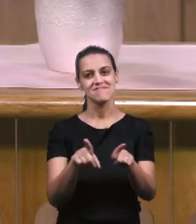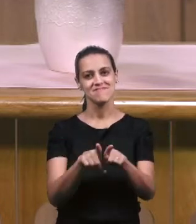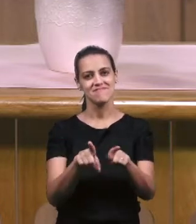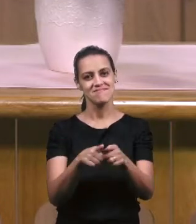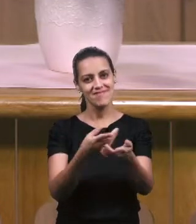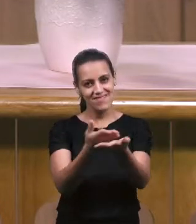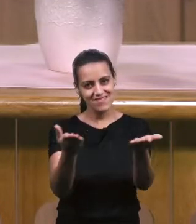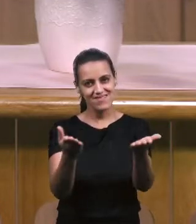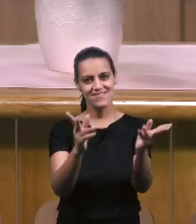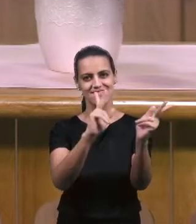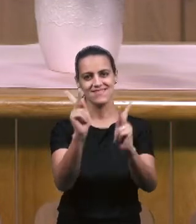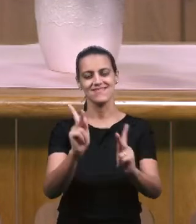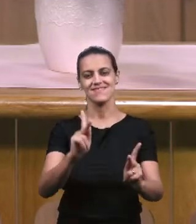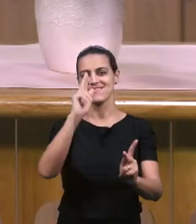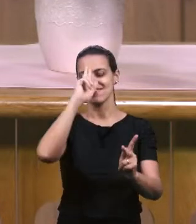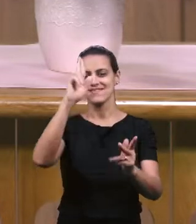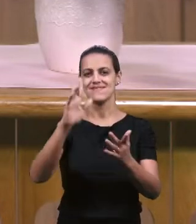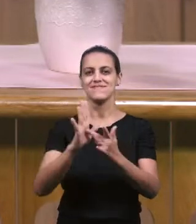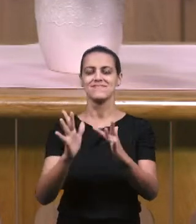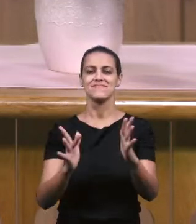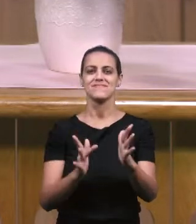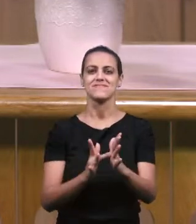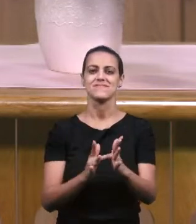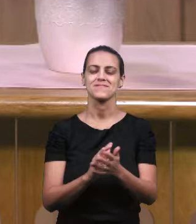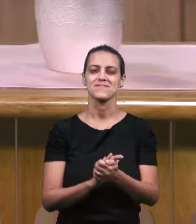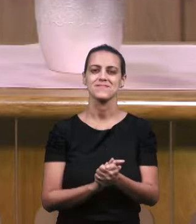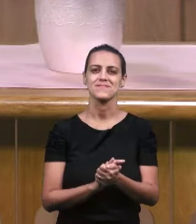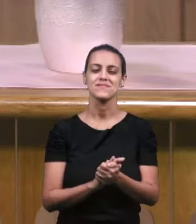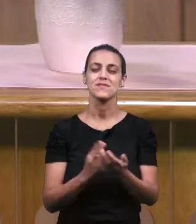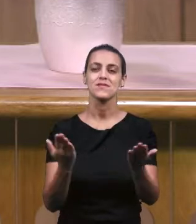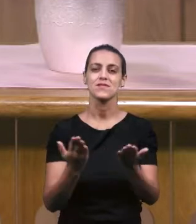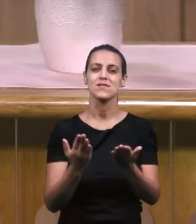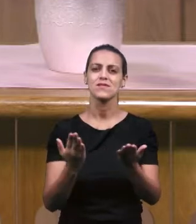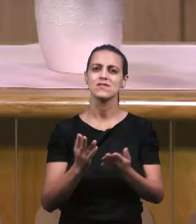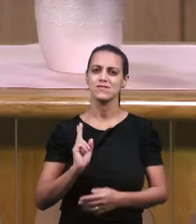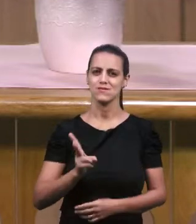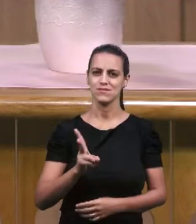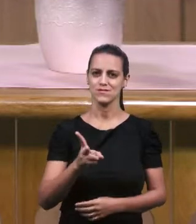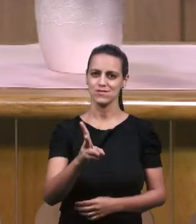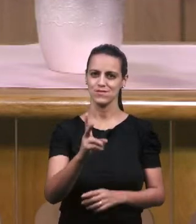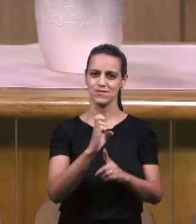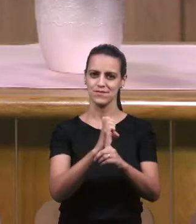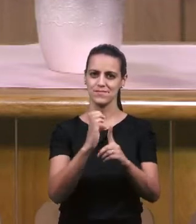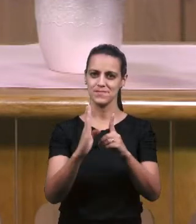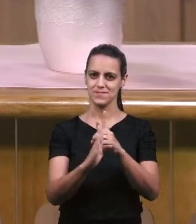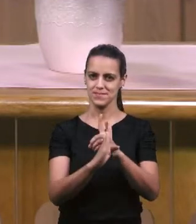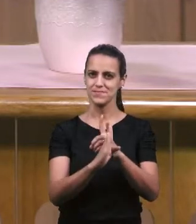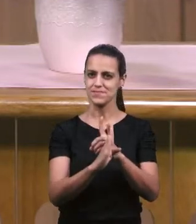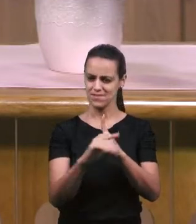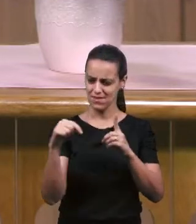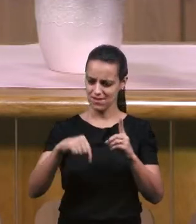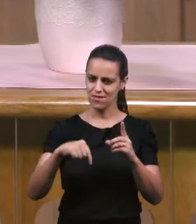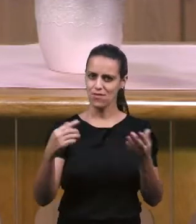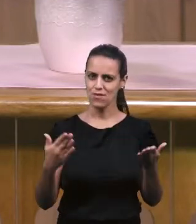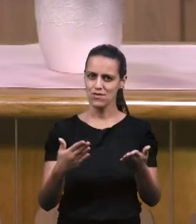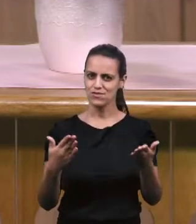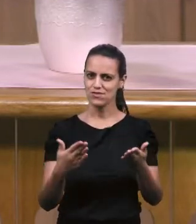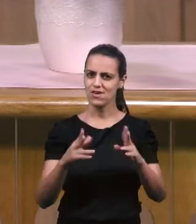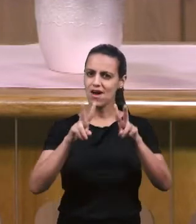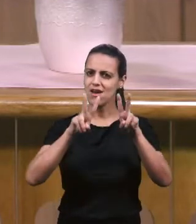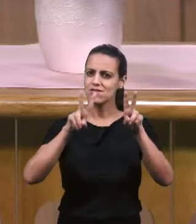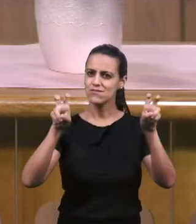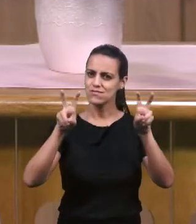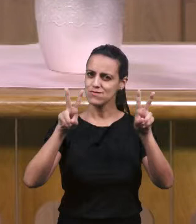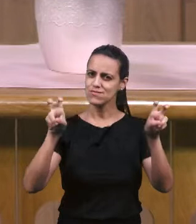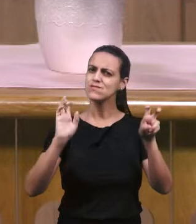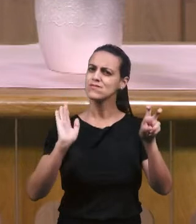nous saluons aussi nos frères dans la paix du Seigneur Jésus. Frères, nous allons donner une séquence dans